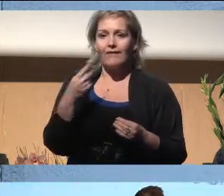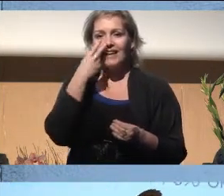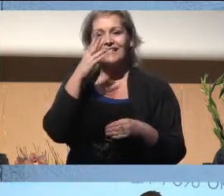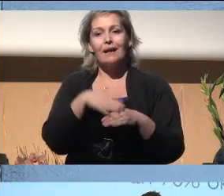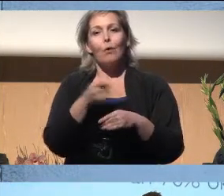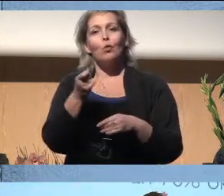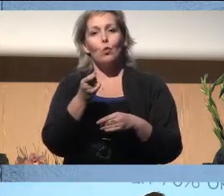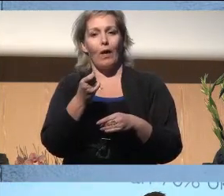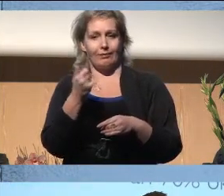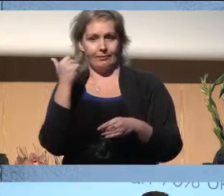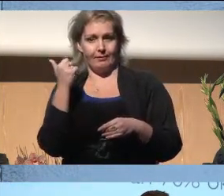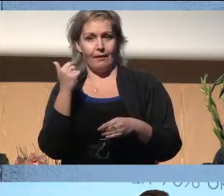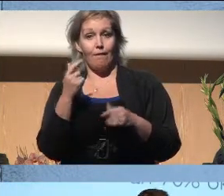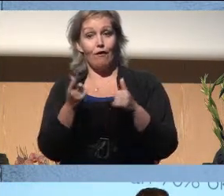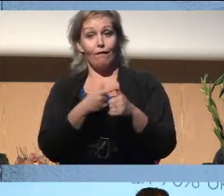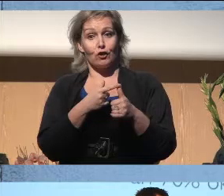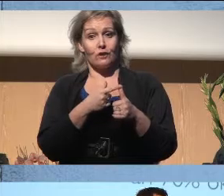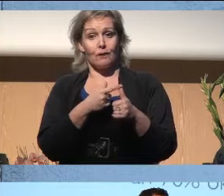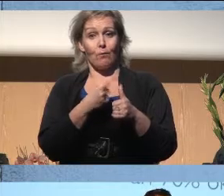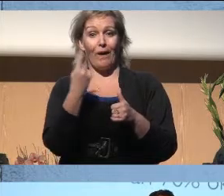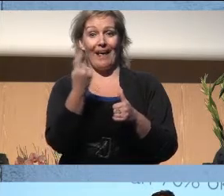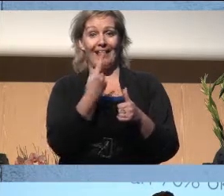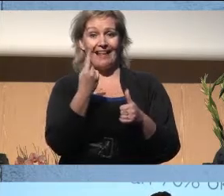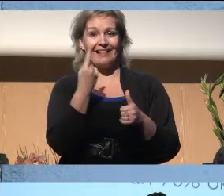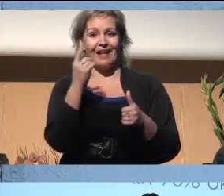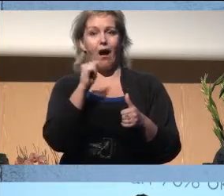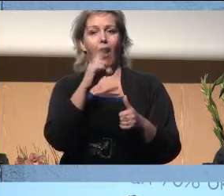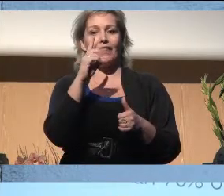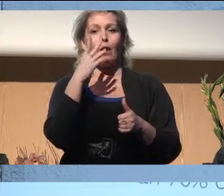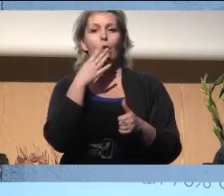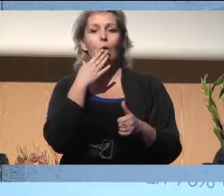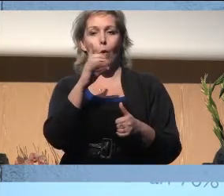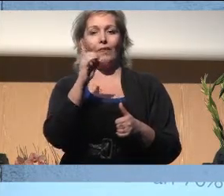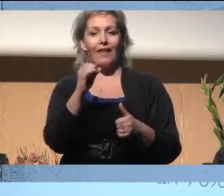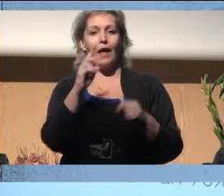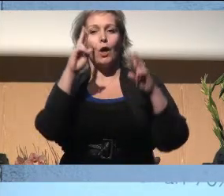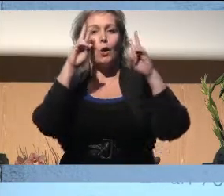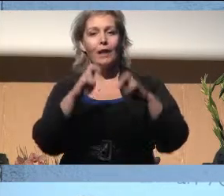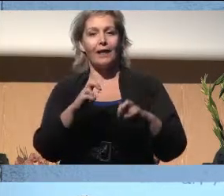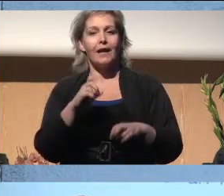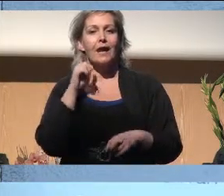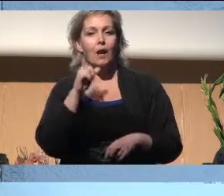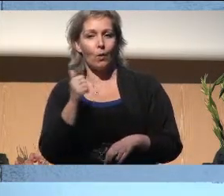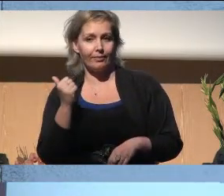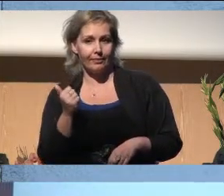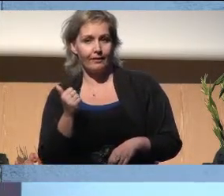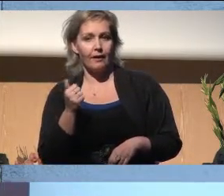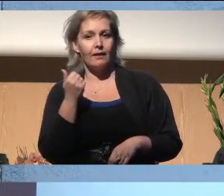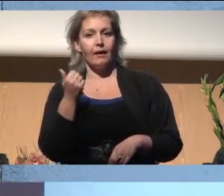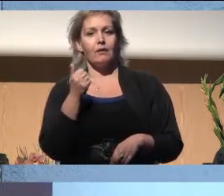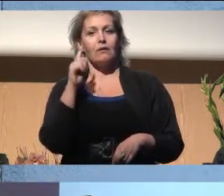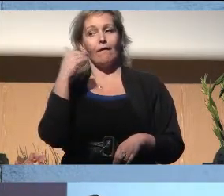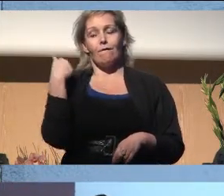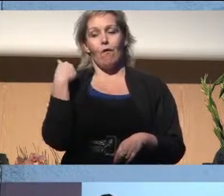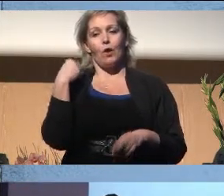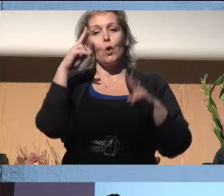titta på några fall. För det första på en enhet. Det här är ADHD-utredning i Lund. Där man tidigare utredde